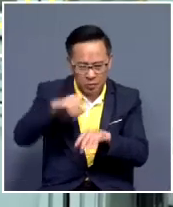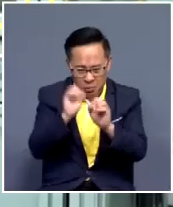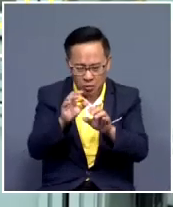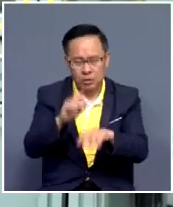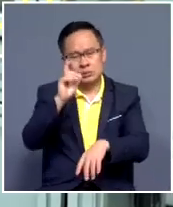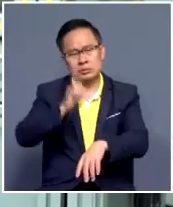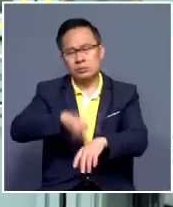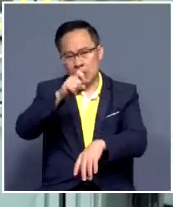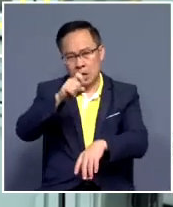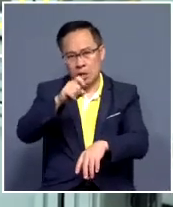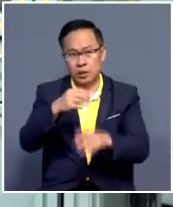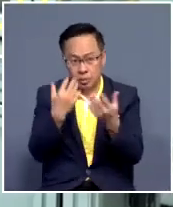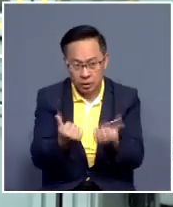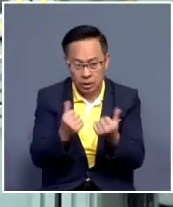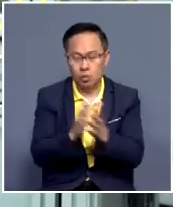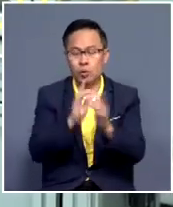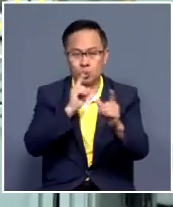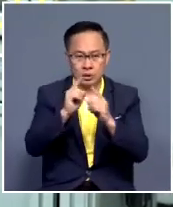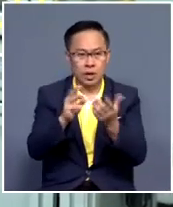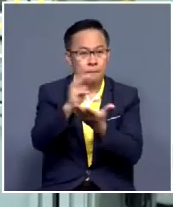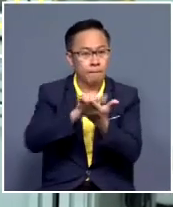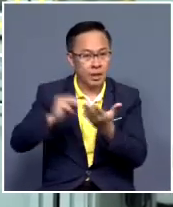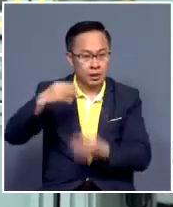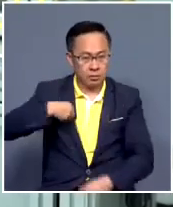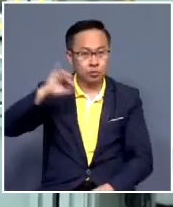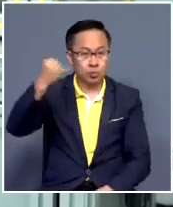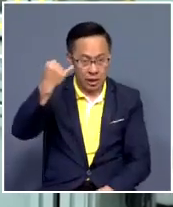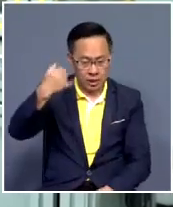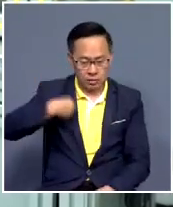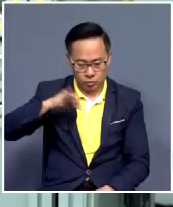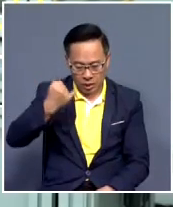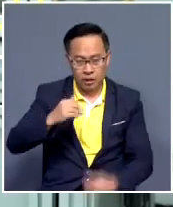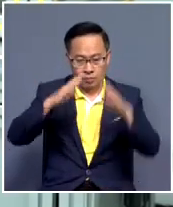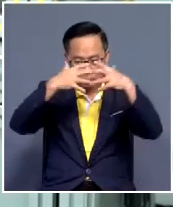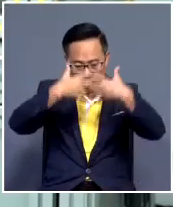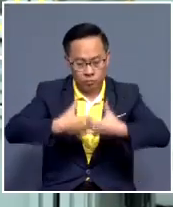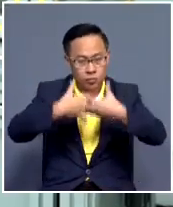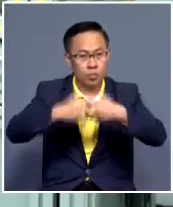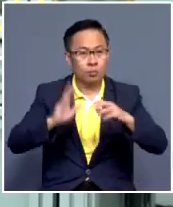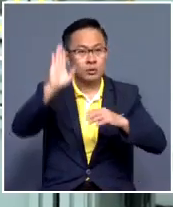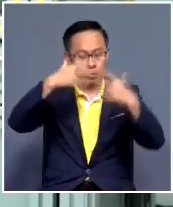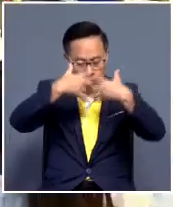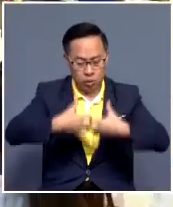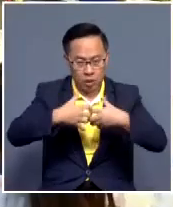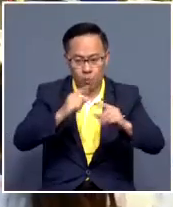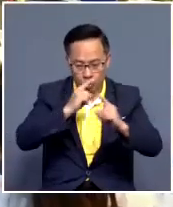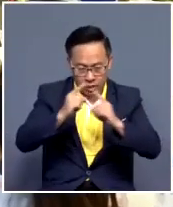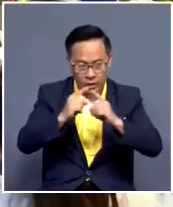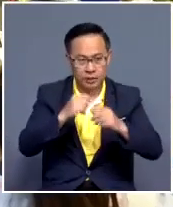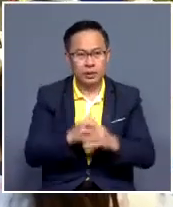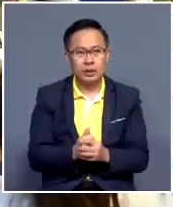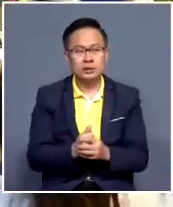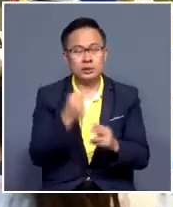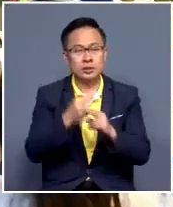างสทน.เนี่ยนะครับร่วมกับทางบริษัทแล้วก็ทางจุฬาเนี่ยก็คิดว่าถ้าอย่างนั้นเนี่ยมันน่าจะมีโครงการนึงนะครับซึ่งก็คือโครงการที่ทางสทน.เรียกว่